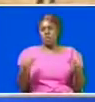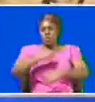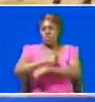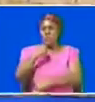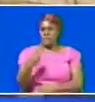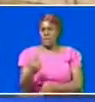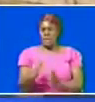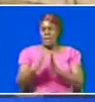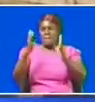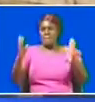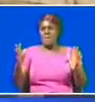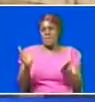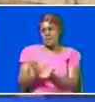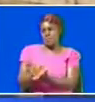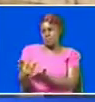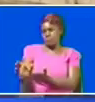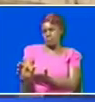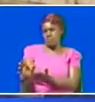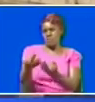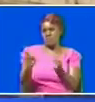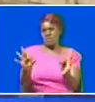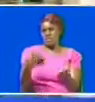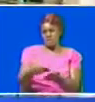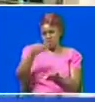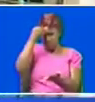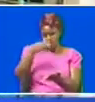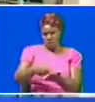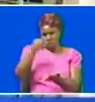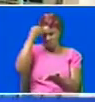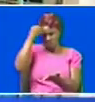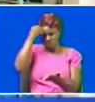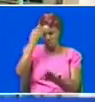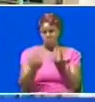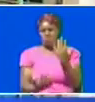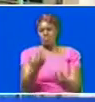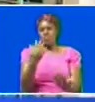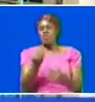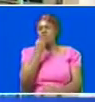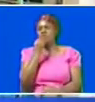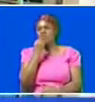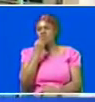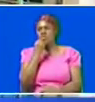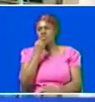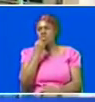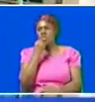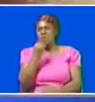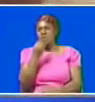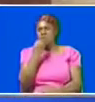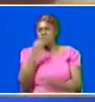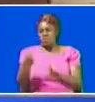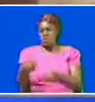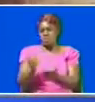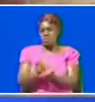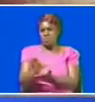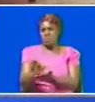kwamba kiasi kikubwa cha mgao wa fedha za masomo ya bure kwa shule hii huishia jikoni, ambako shirika la chakula duniani hutoa